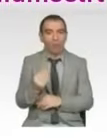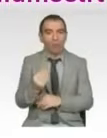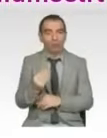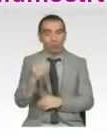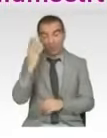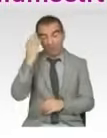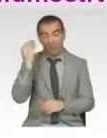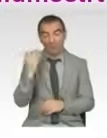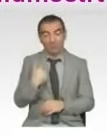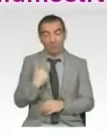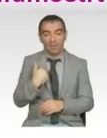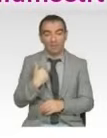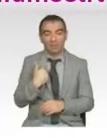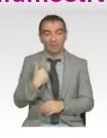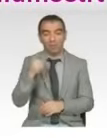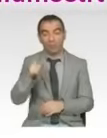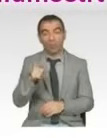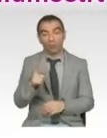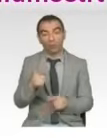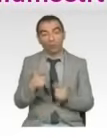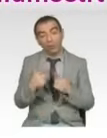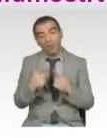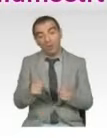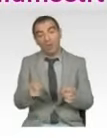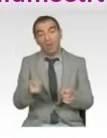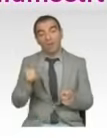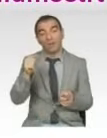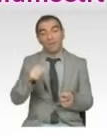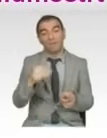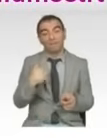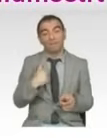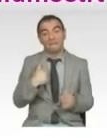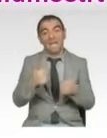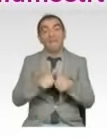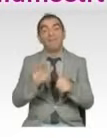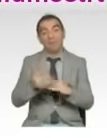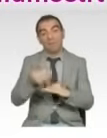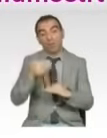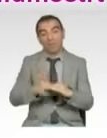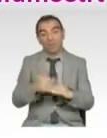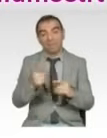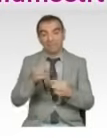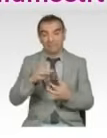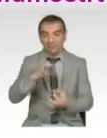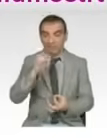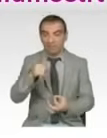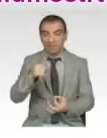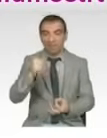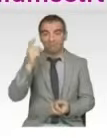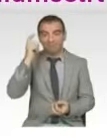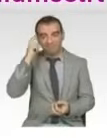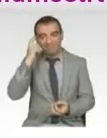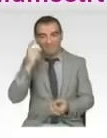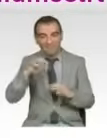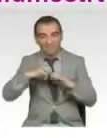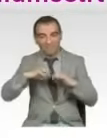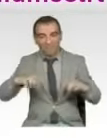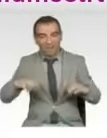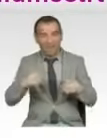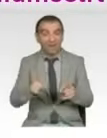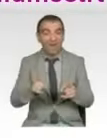ettim. Onun haricinde mesela genelde biz evlenmeden önce insanlar da şey diyordu işte kültür farkından dolayı